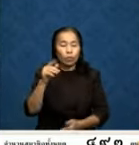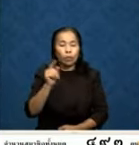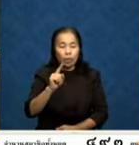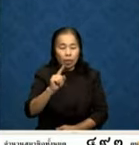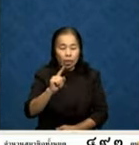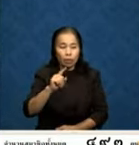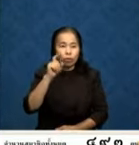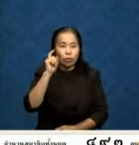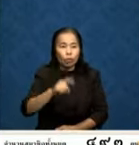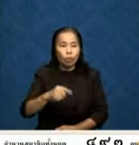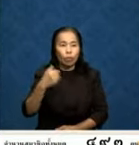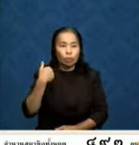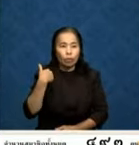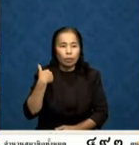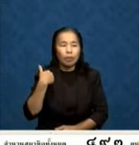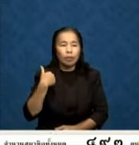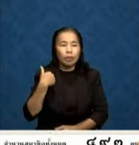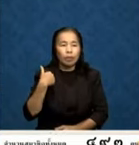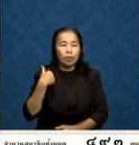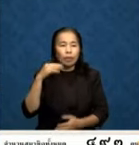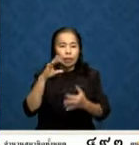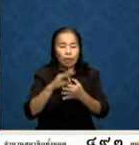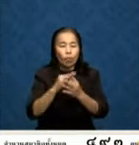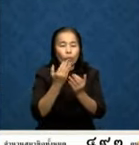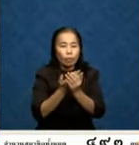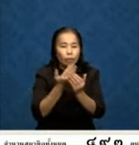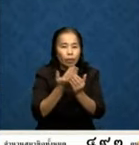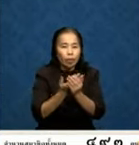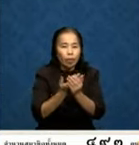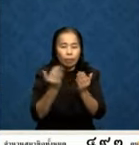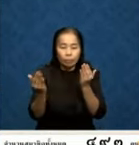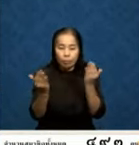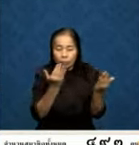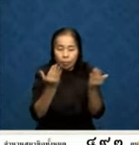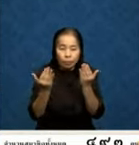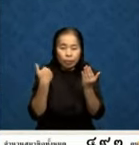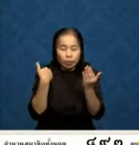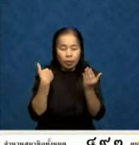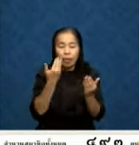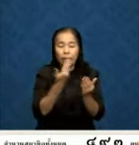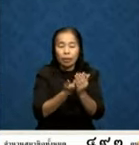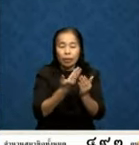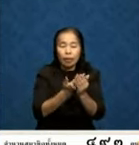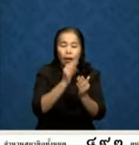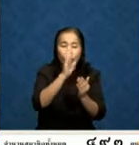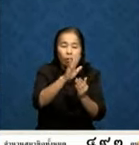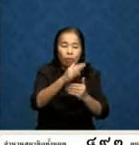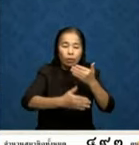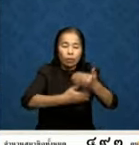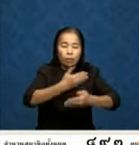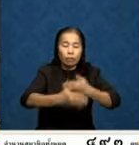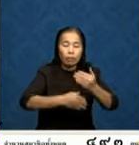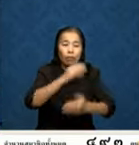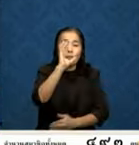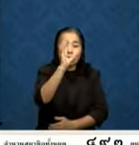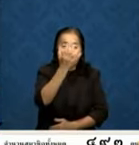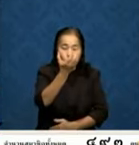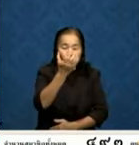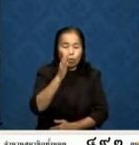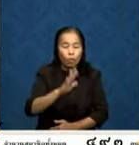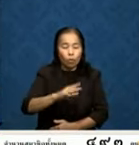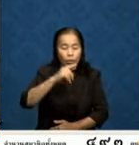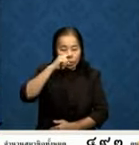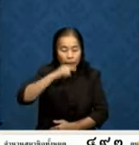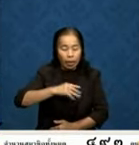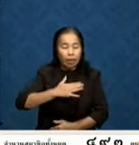าร์กนะครับก็คือมีการเทียบเคียงกับราคาในตลาดโลกซึ่งราคาตลาดโลกที่สำคัญในแถบบ้านเราก็คือราคา